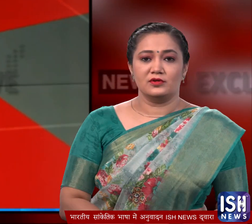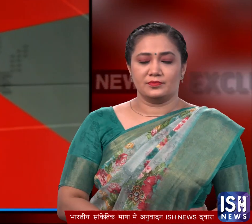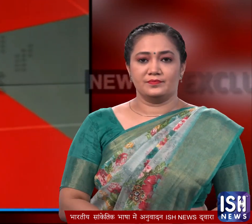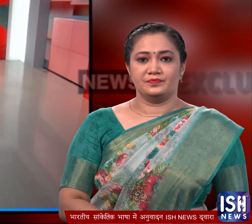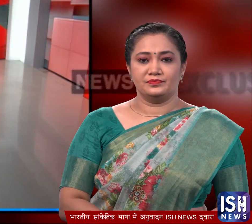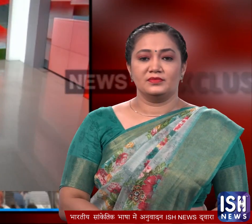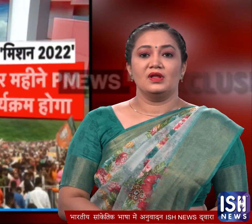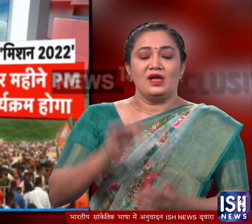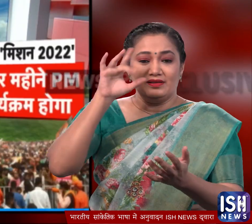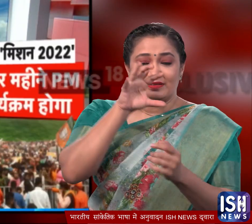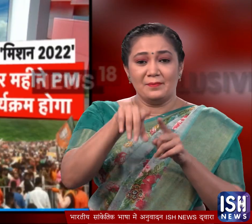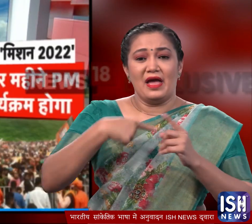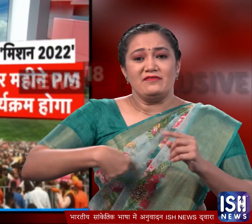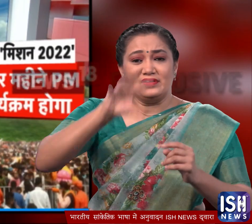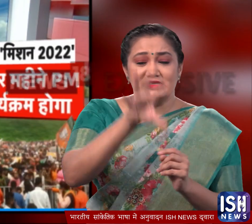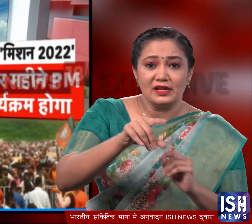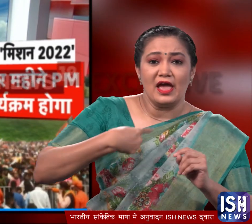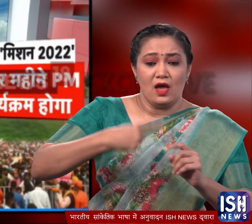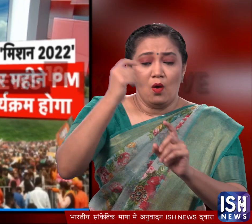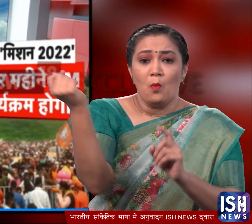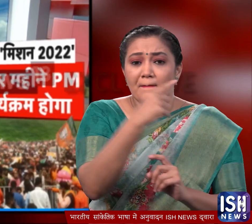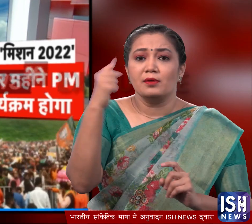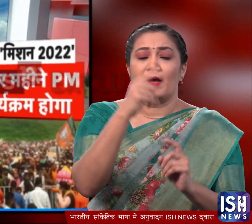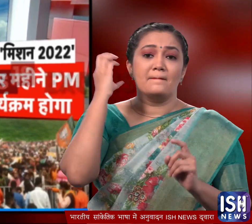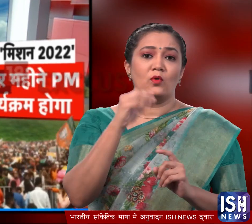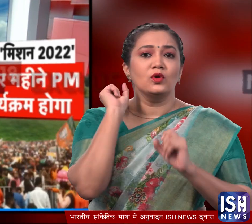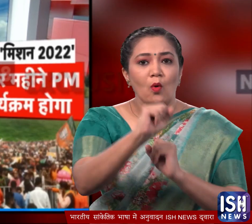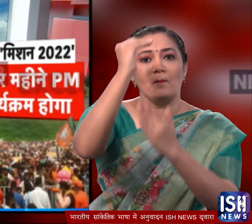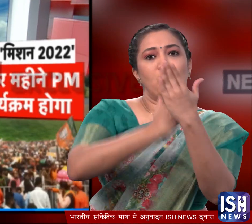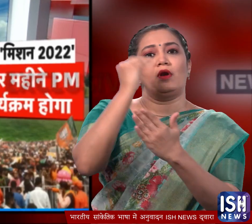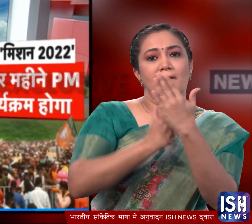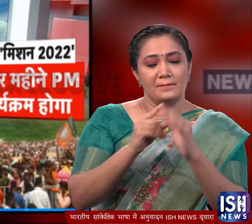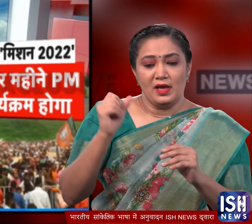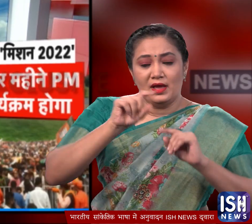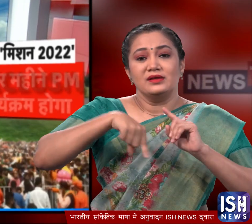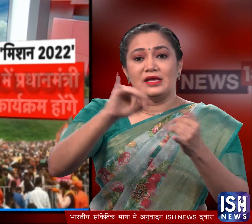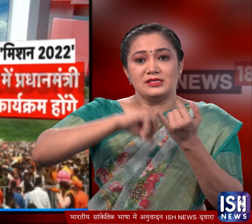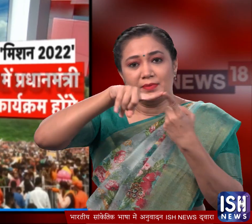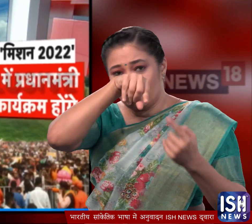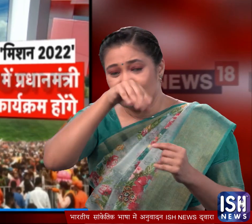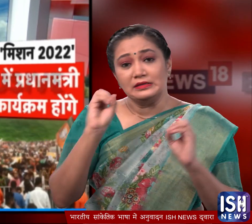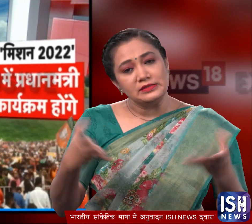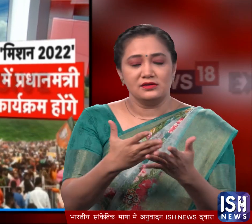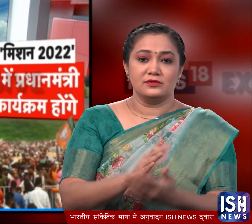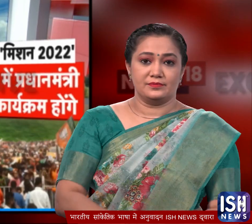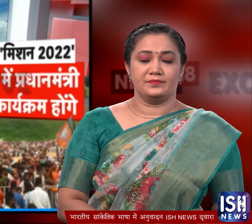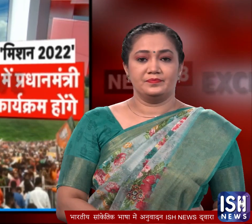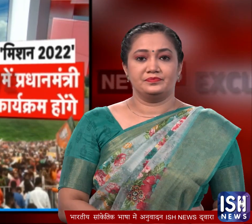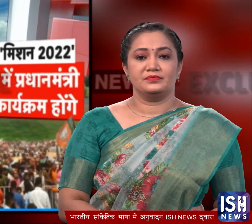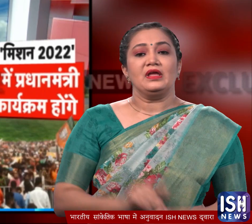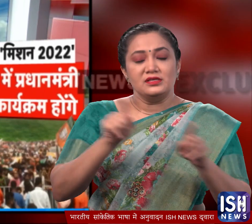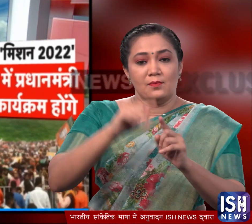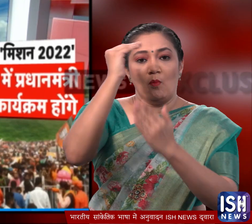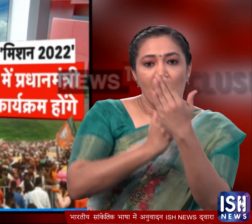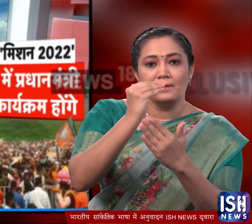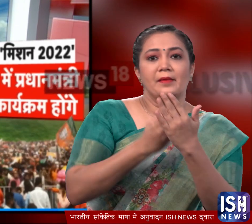रिपोर्ट है कि इसके लिए अब राज्य में हर महीने प्रधानमंत्री नरेंद्र मोदी का कार्यक्रम होगा, जो अगले महीने यानी सितंबर से शुरू भी हो जाएगा और इसी